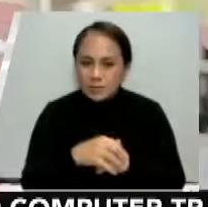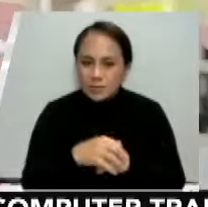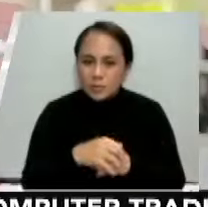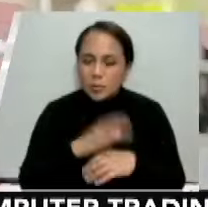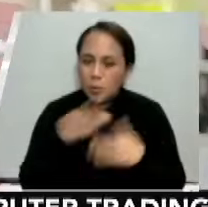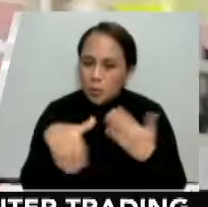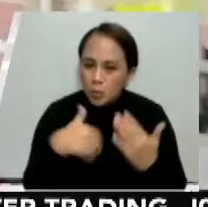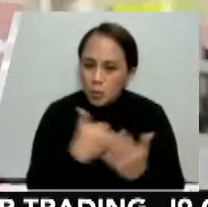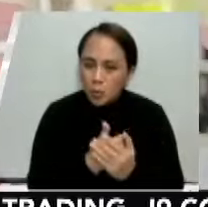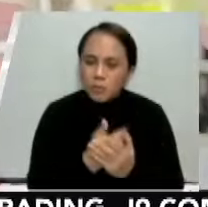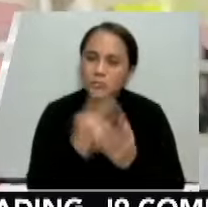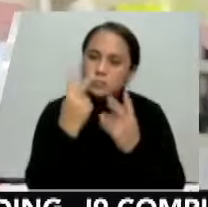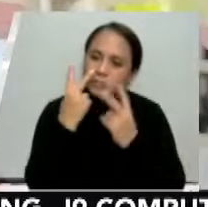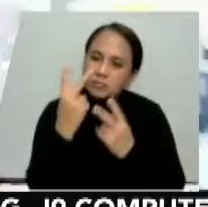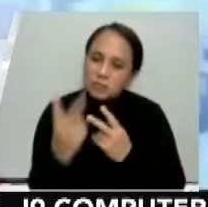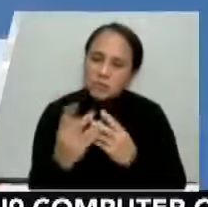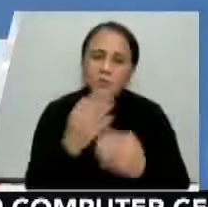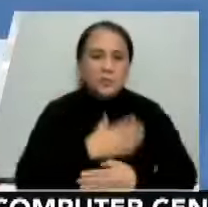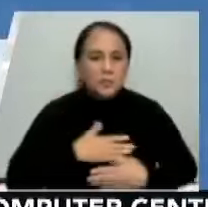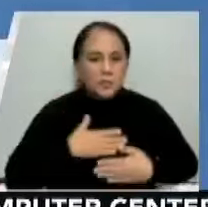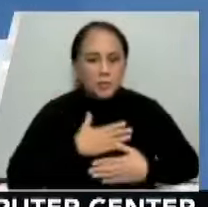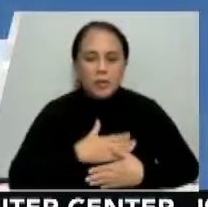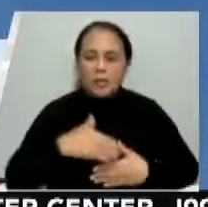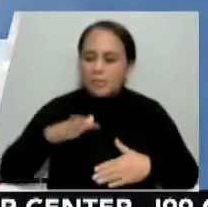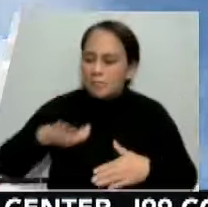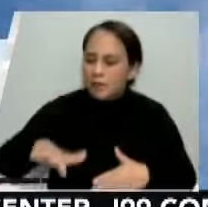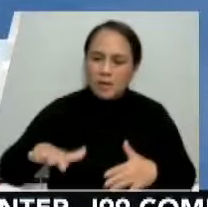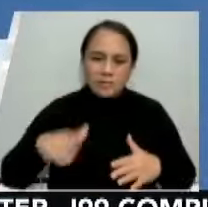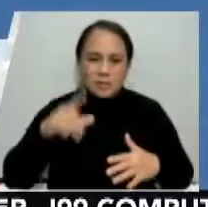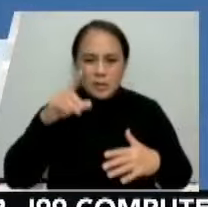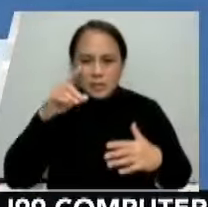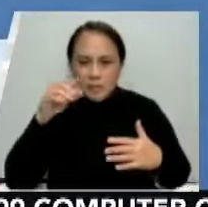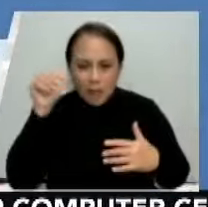nakikita, nag-e-enjoy, bata or matanda.